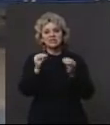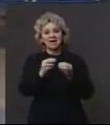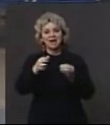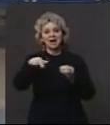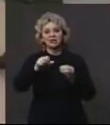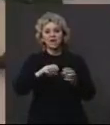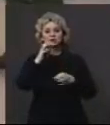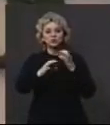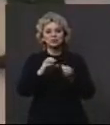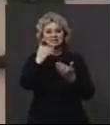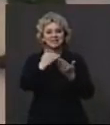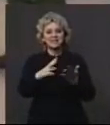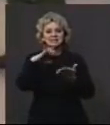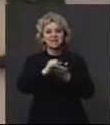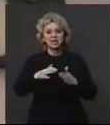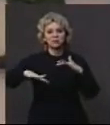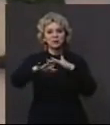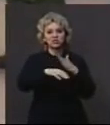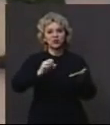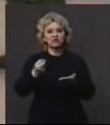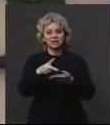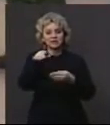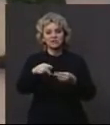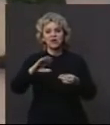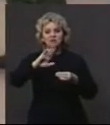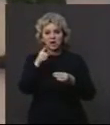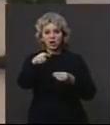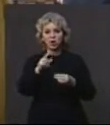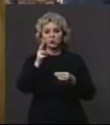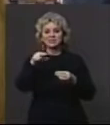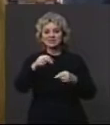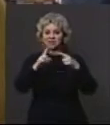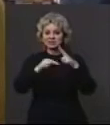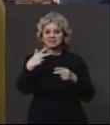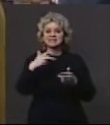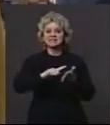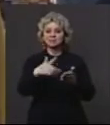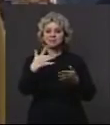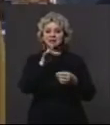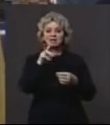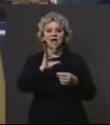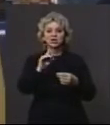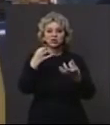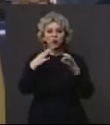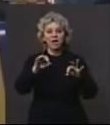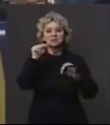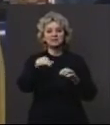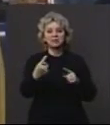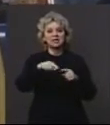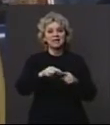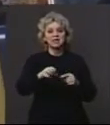сутки. Задача была занять плацдарм и выбить врага из путейского здания. 75 лет, как Ростов освободили,